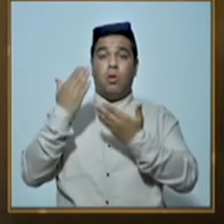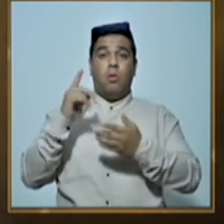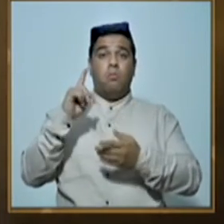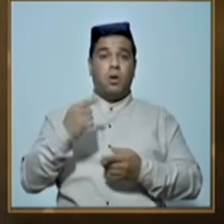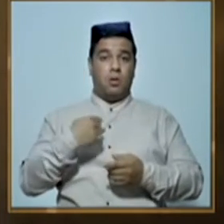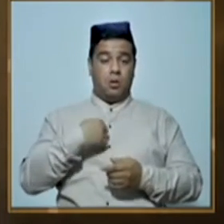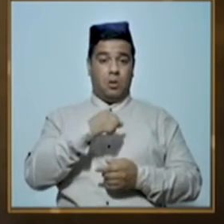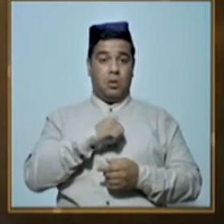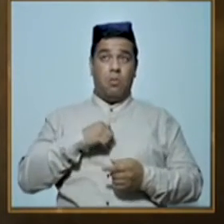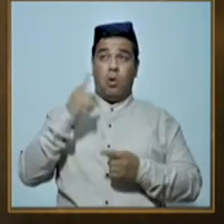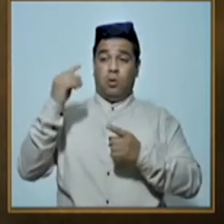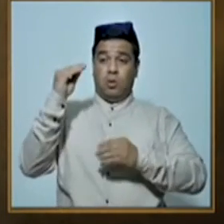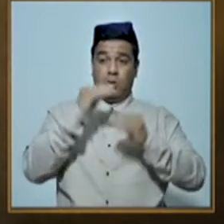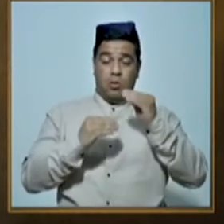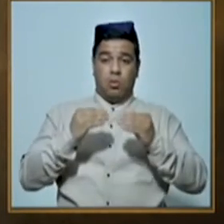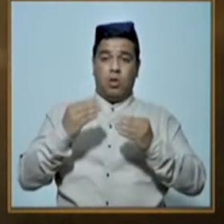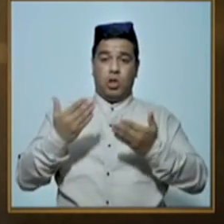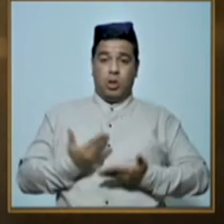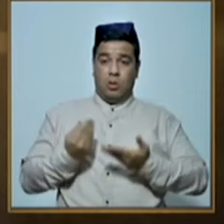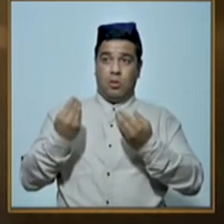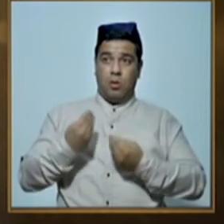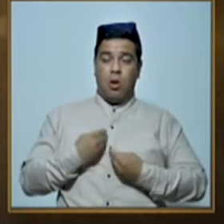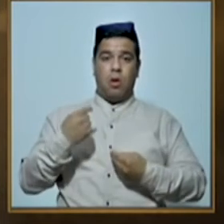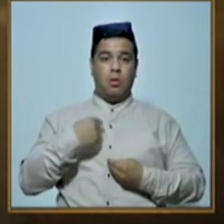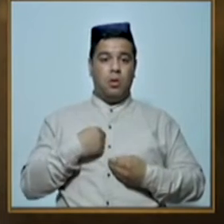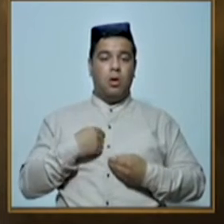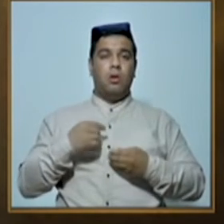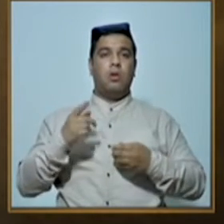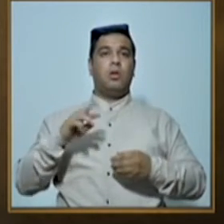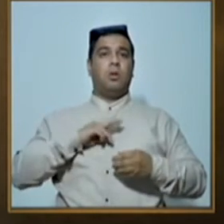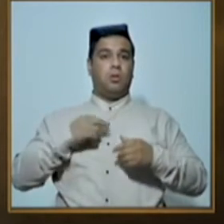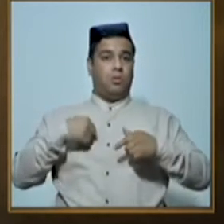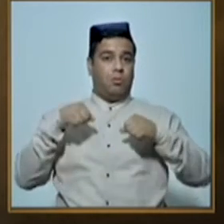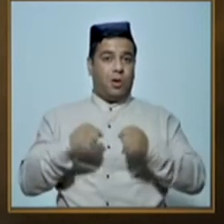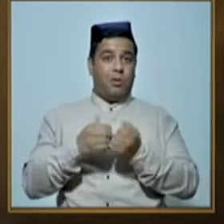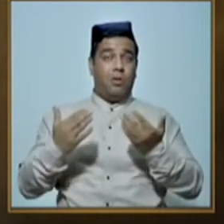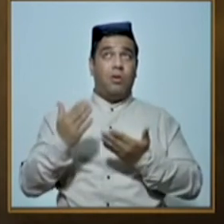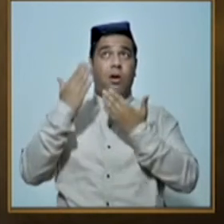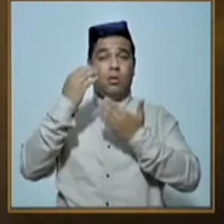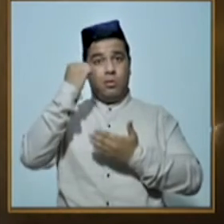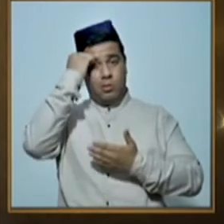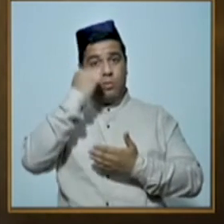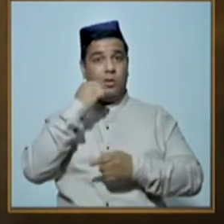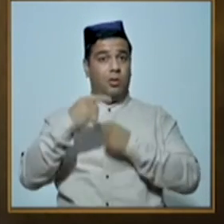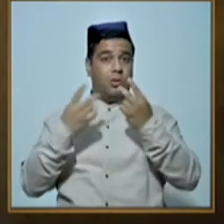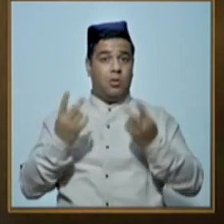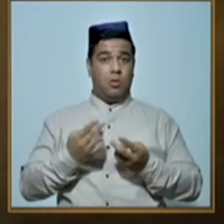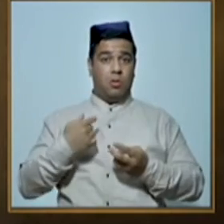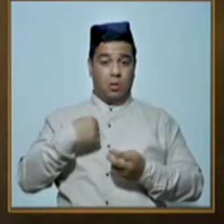Alloh yaratgan narsa, Alloh bergan narsa bilan manmanlik qiladi? Aqlga to'g'ri kelmaydi. O'zini o'zi yarata